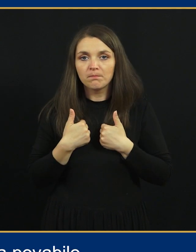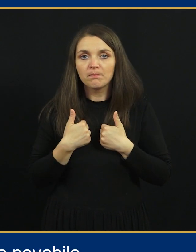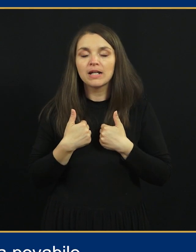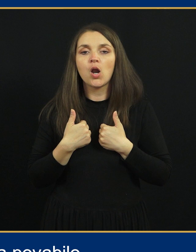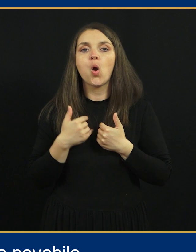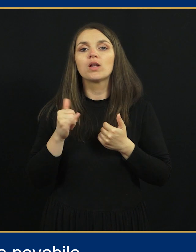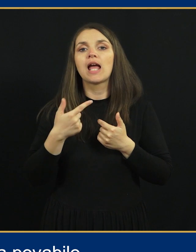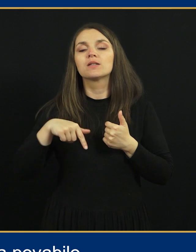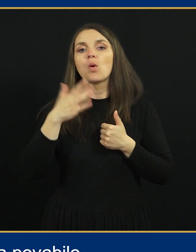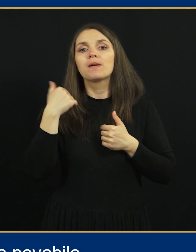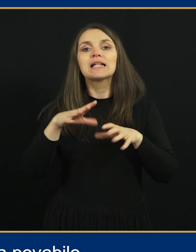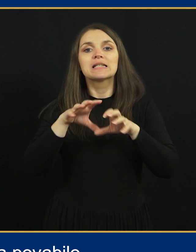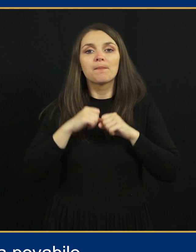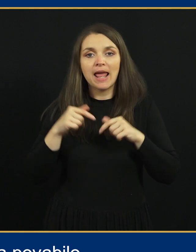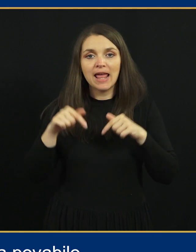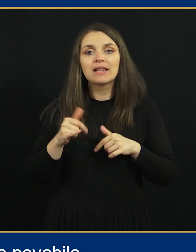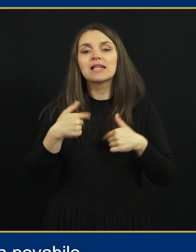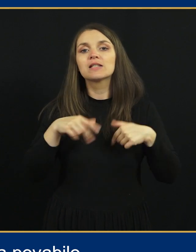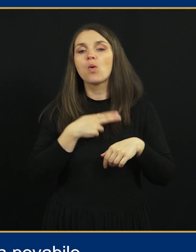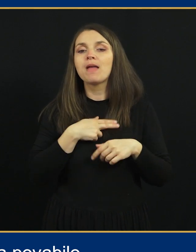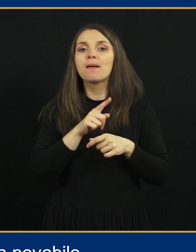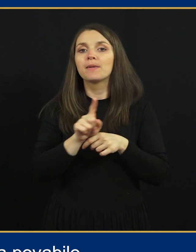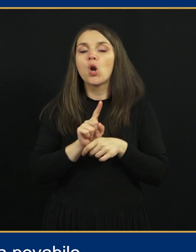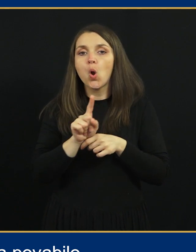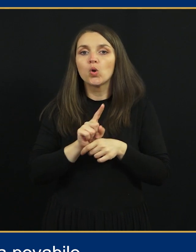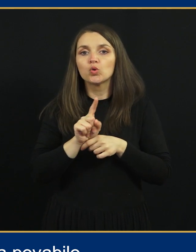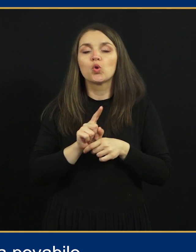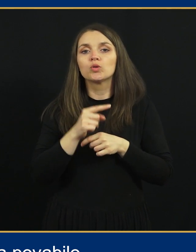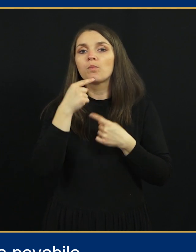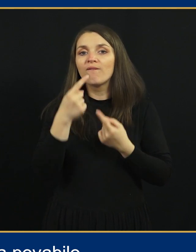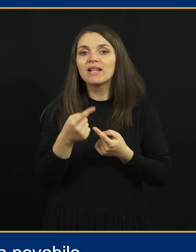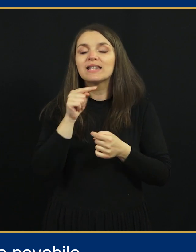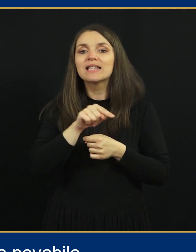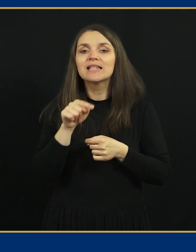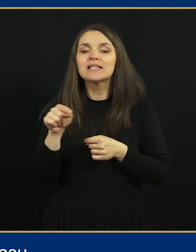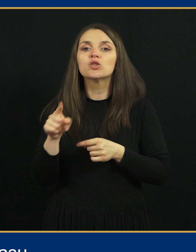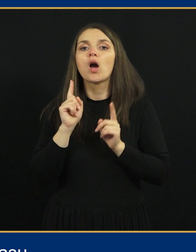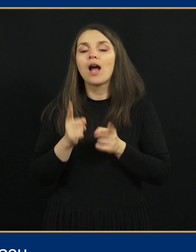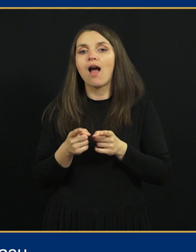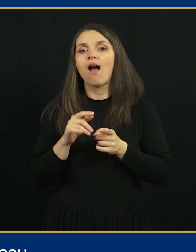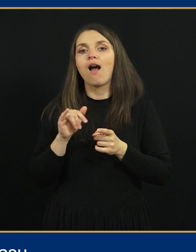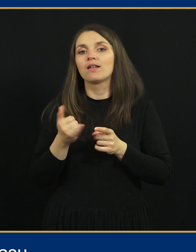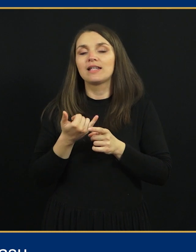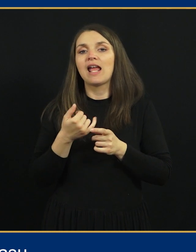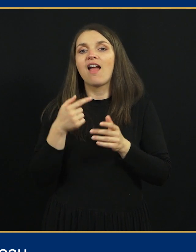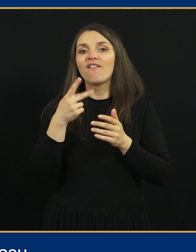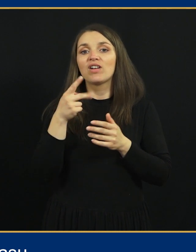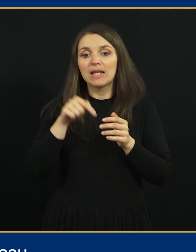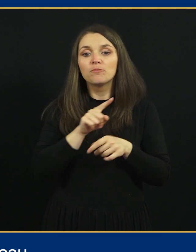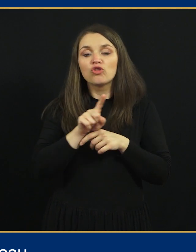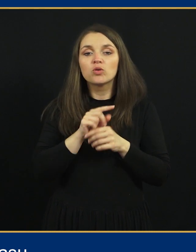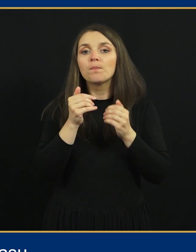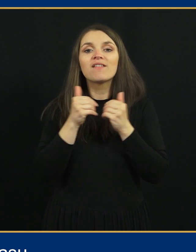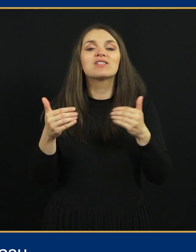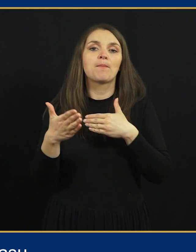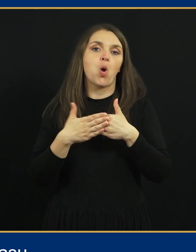za povabilo, da smo bili sprejeti in da smo imeli priložnost povedati tisto, kar je